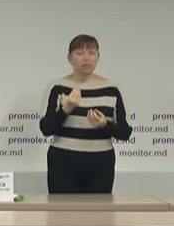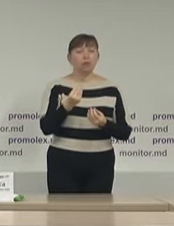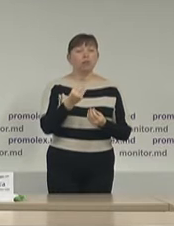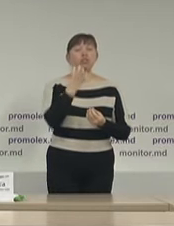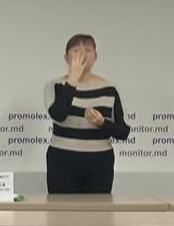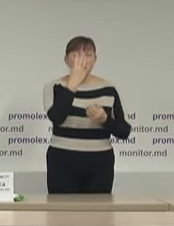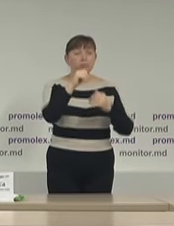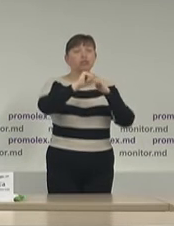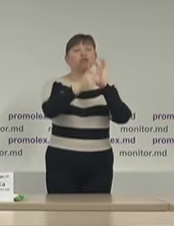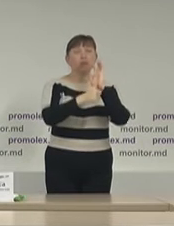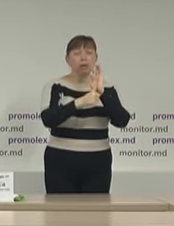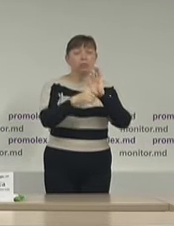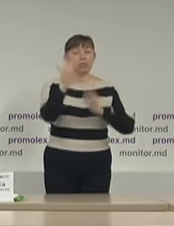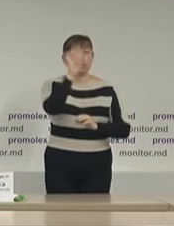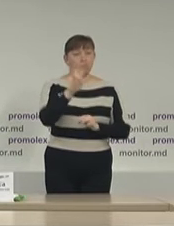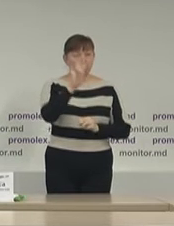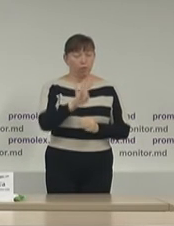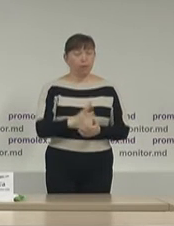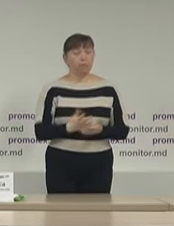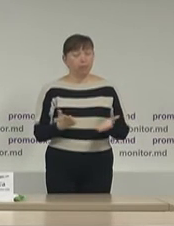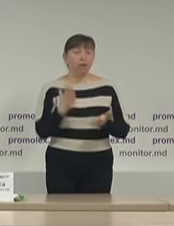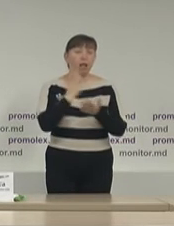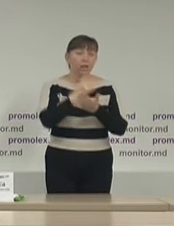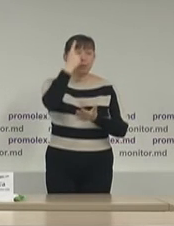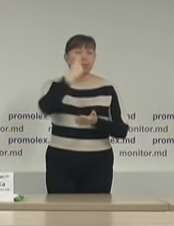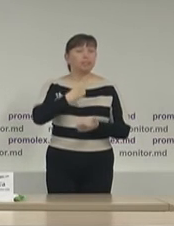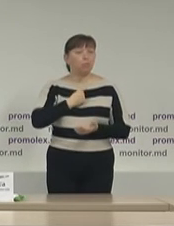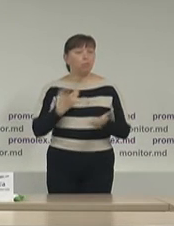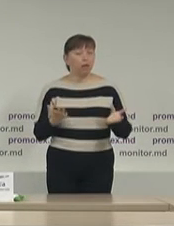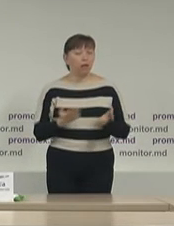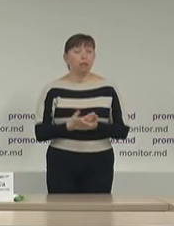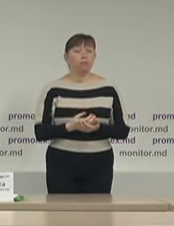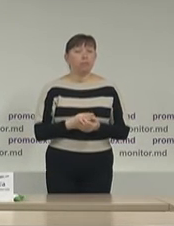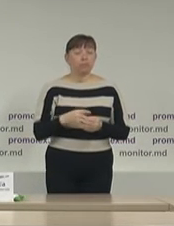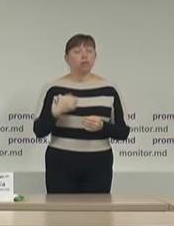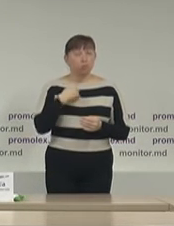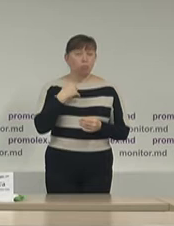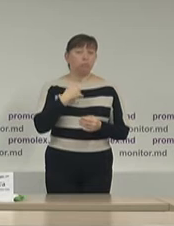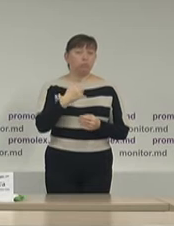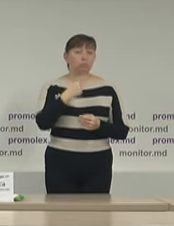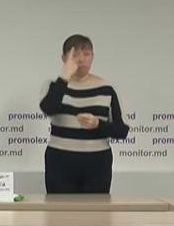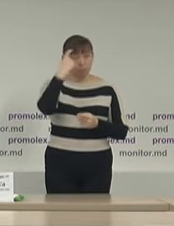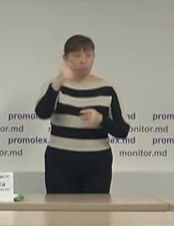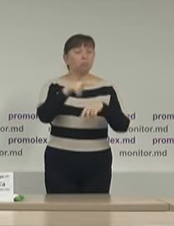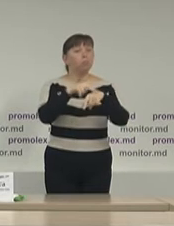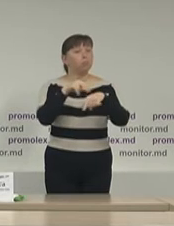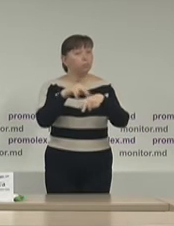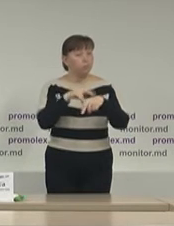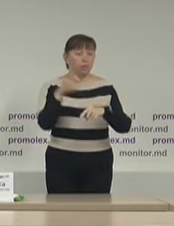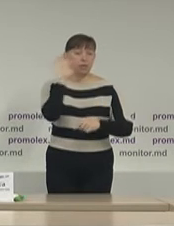15 și 16 noiembrie. Atragem atenția în special a organelor de drept despre